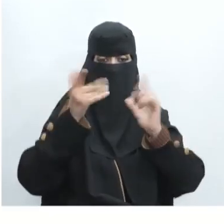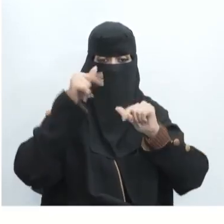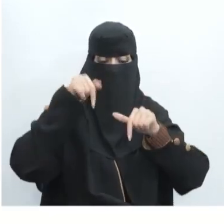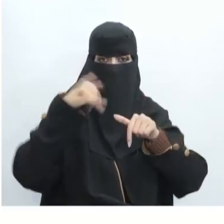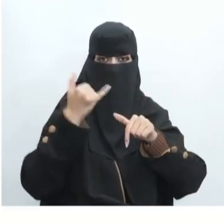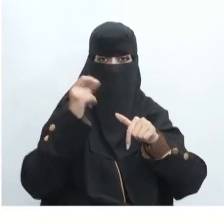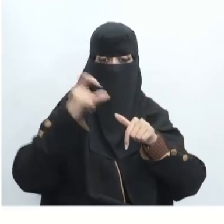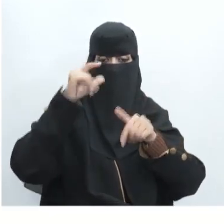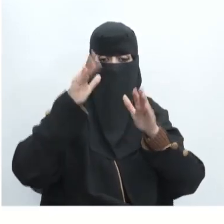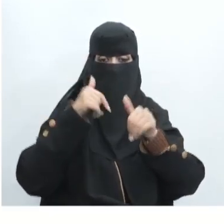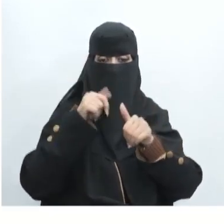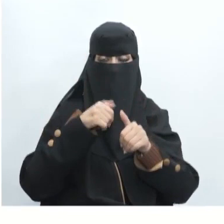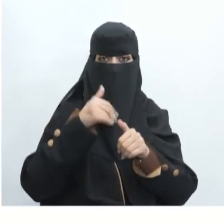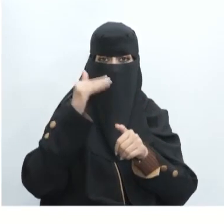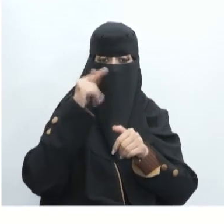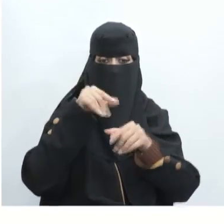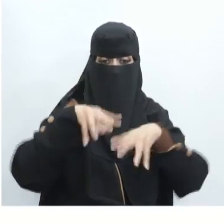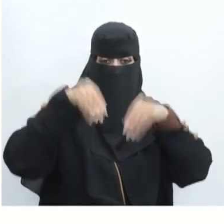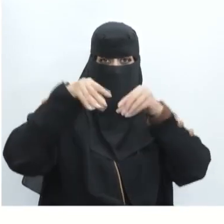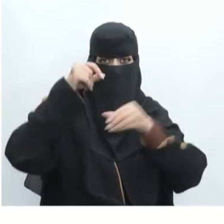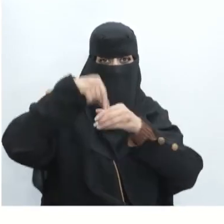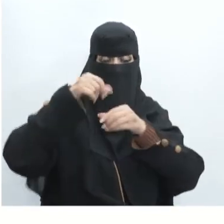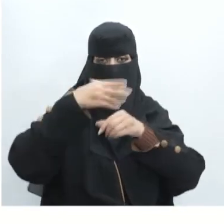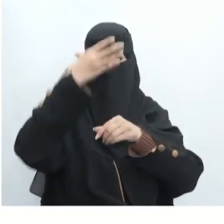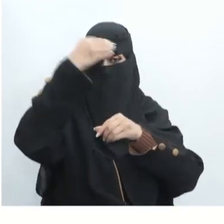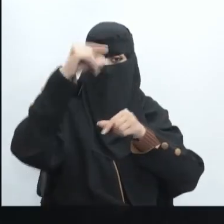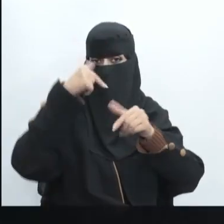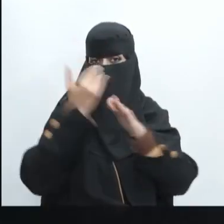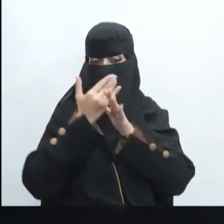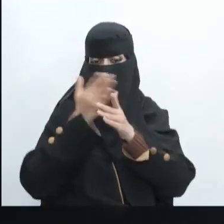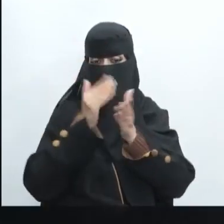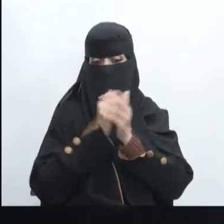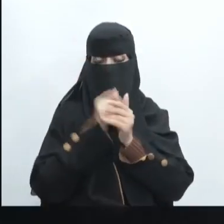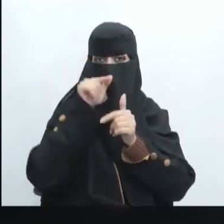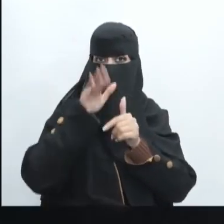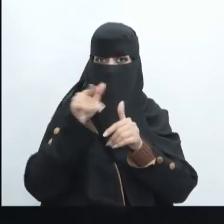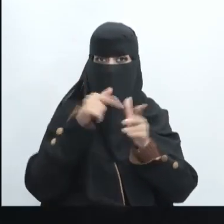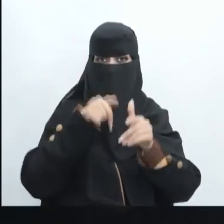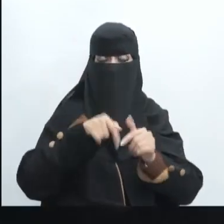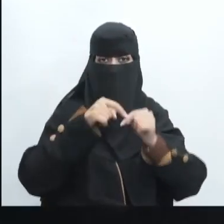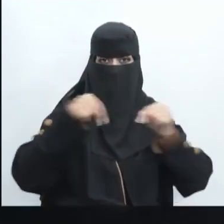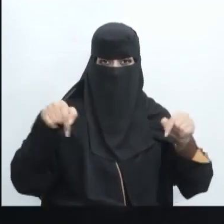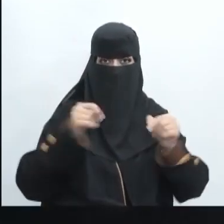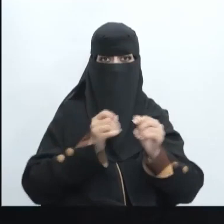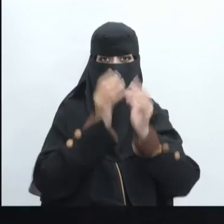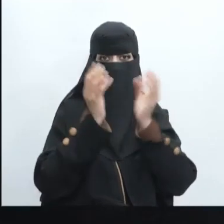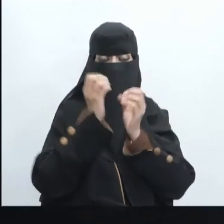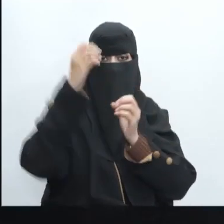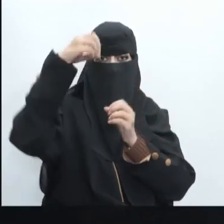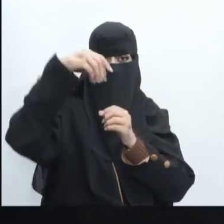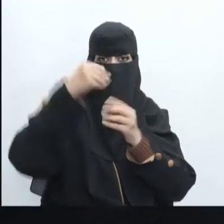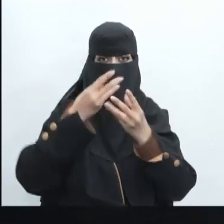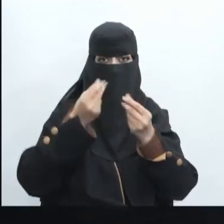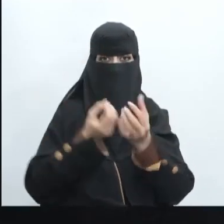العربي والاسلامي خصوبه التربه في اندونيسيا ما السبب احسنتم بسبب ما ينتج